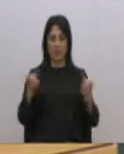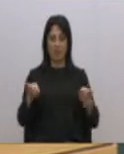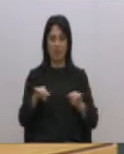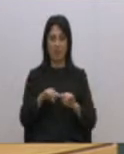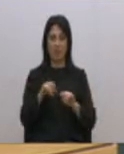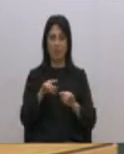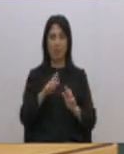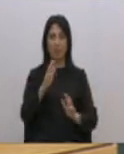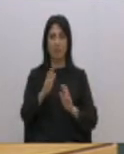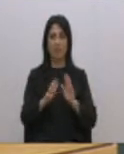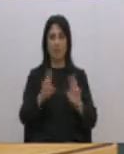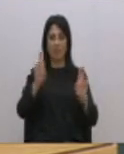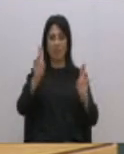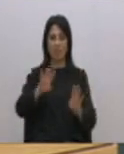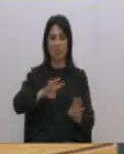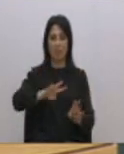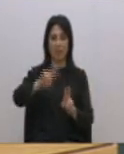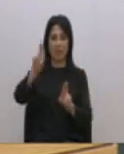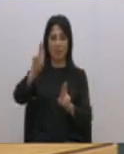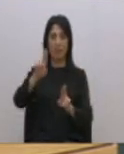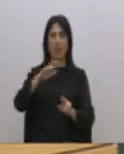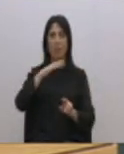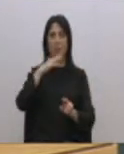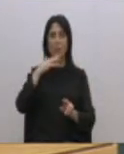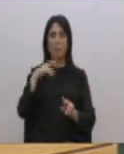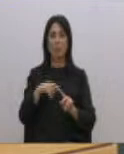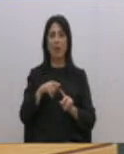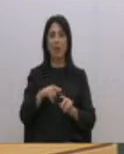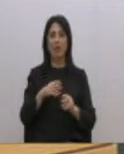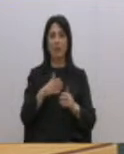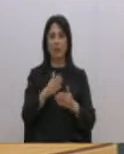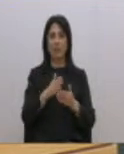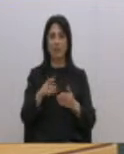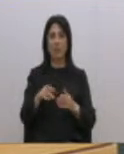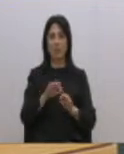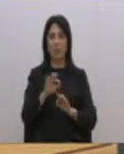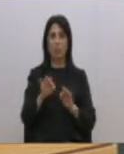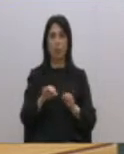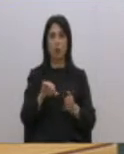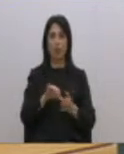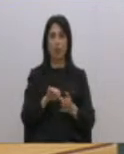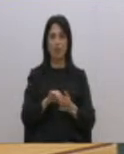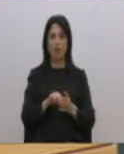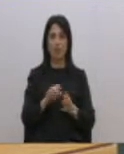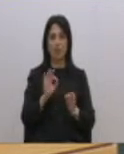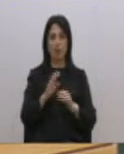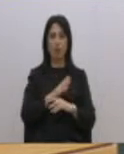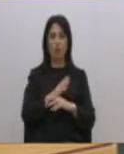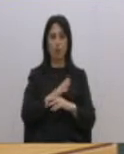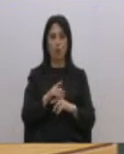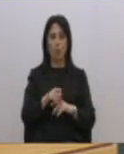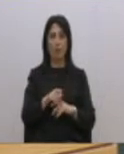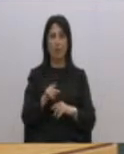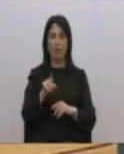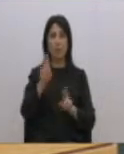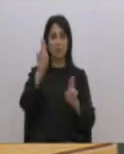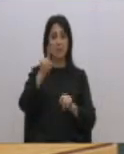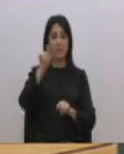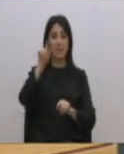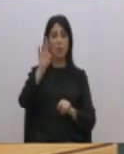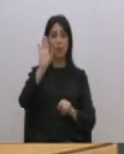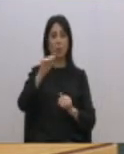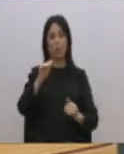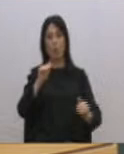იმ საერთაშორისო სტანდარტებს და ბევრწილად მინდა გითხრათ, რომ ამ პროექტში წარმოდგენილი არის რიგი ნორმები, რომლებიც იმ სტანდარტებზე